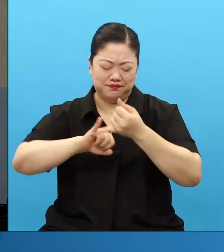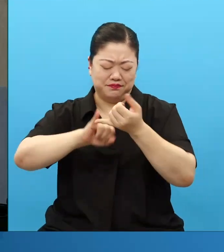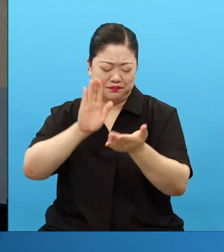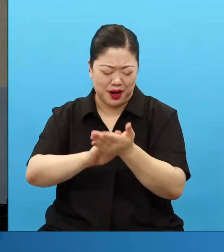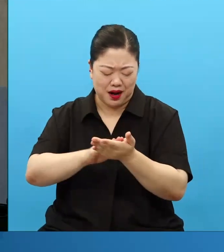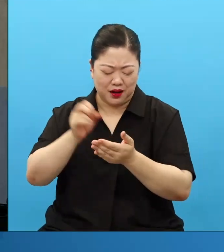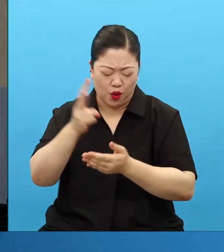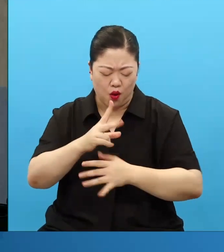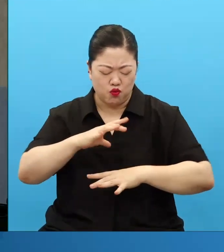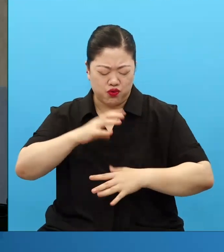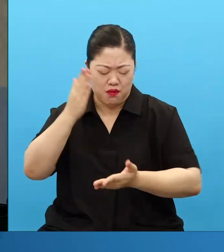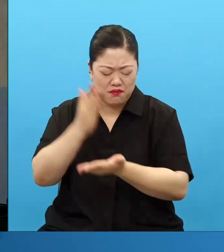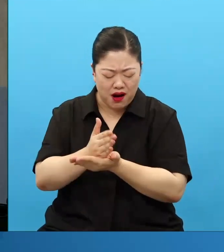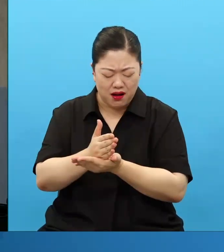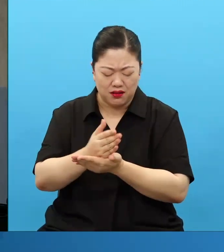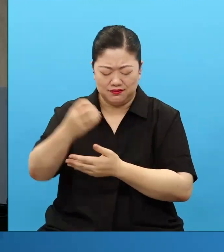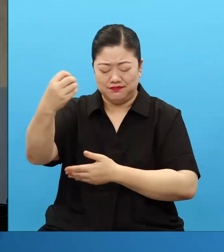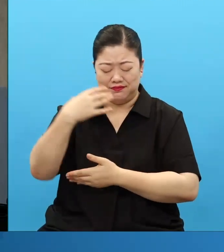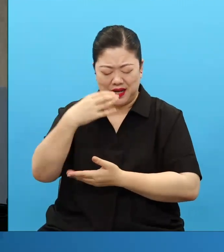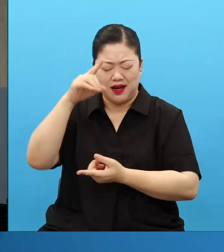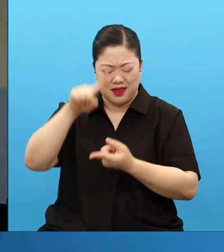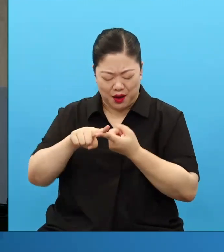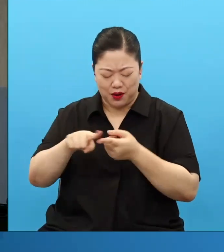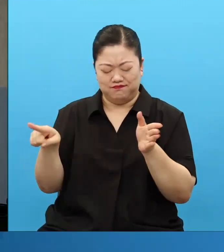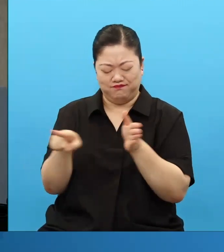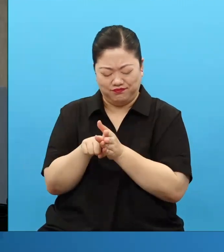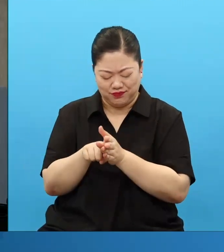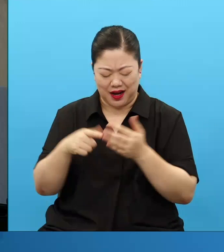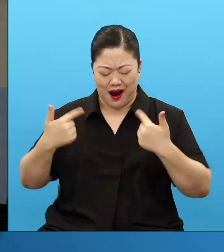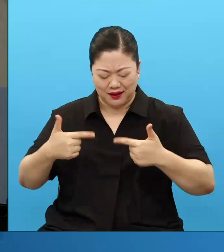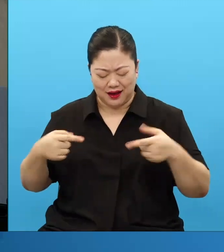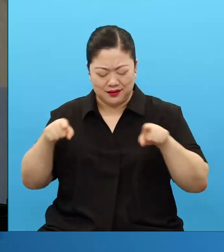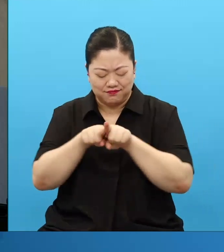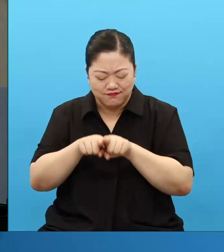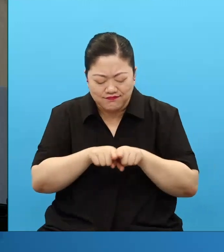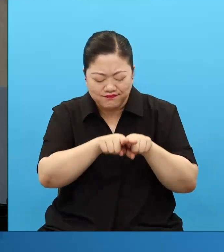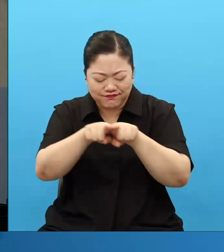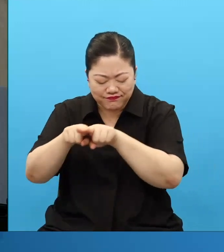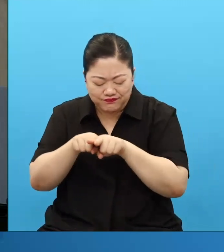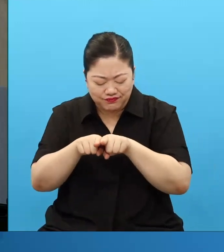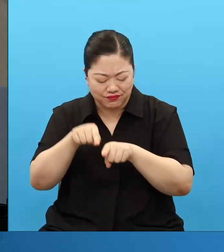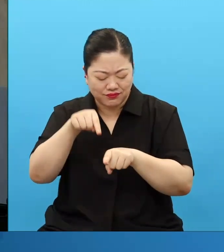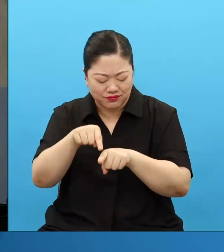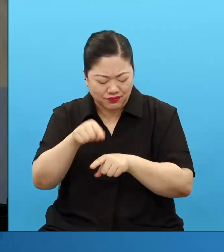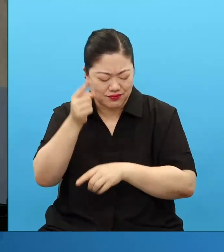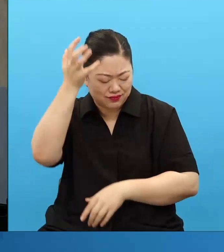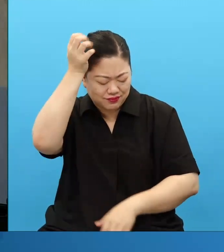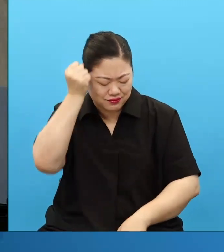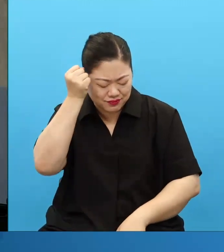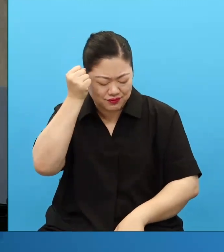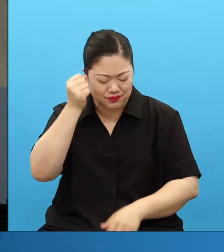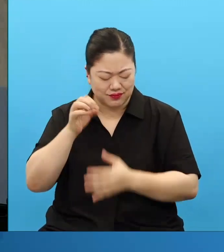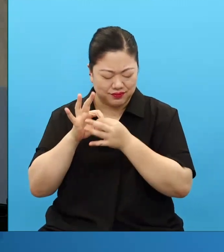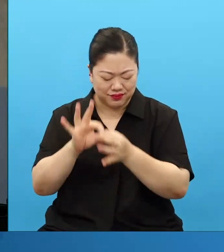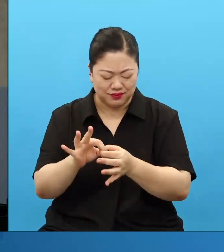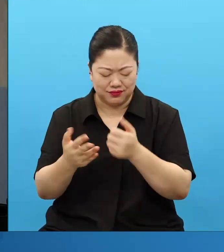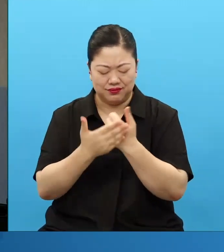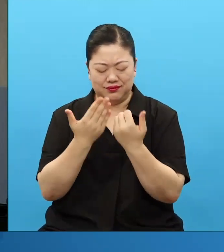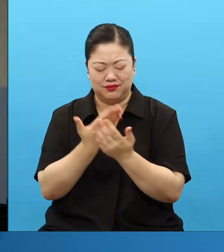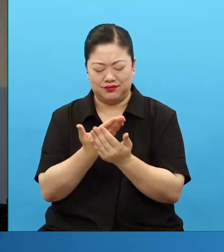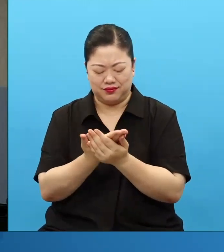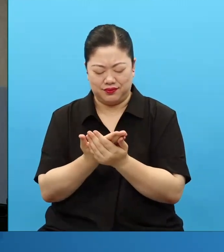송은유 렘넌트입니다. 저희 기도 제목은 현재의 학업과 신앙 속에서 하나님의 계획을 확인하고